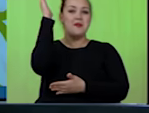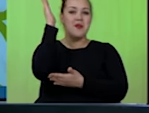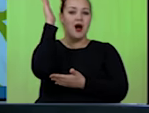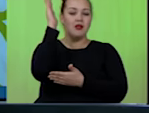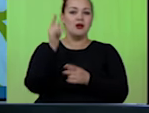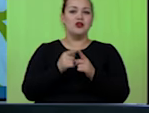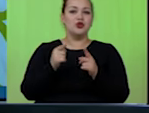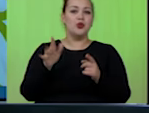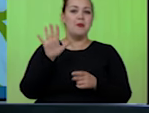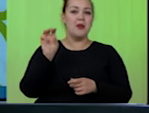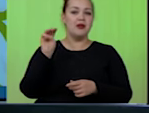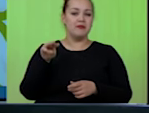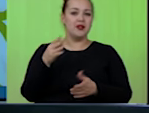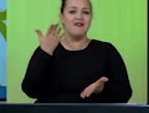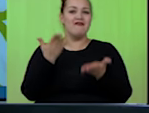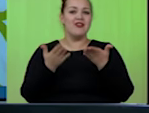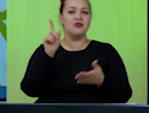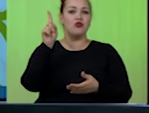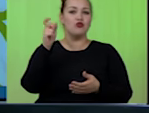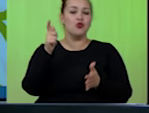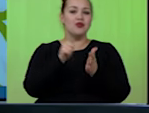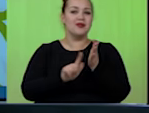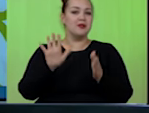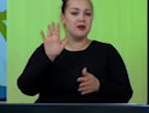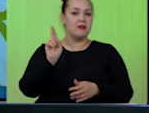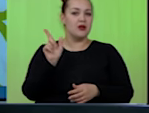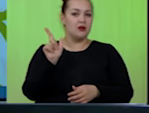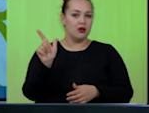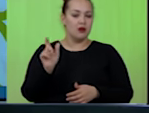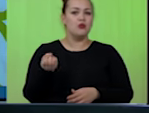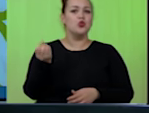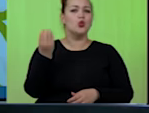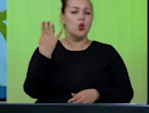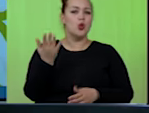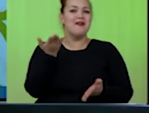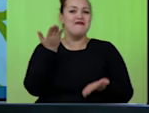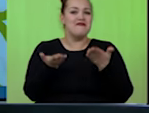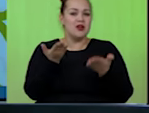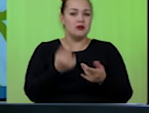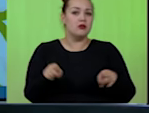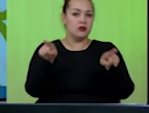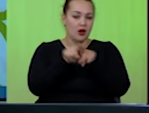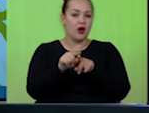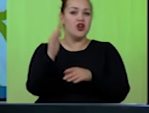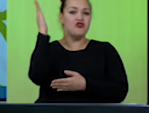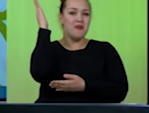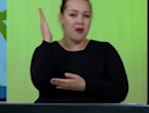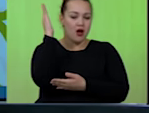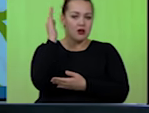5 метров весит 175 килограммов. Сколько весит такая же